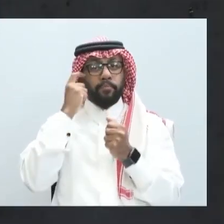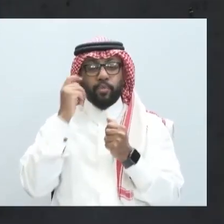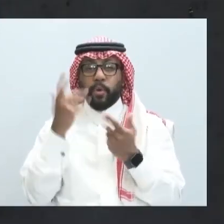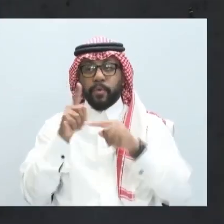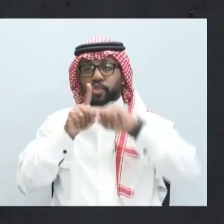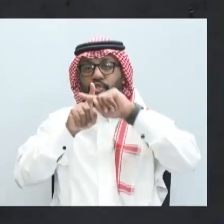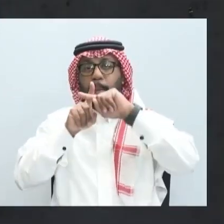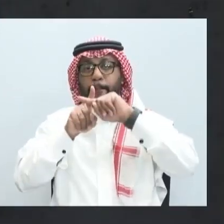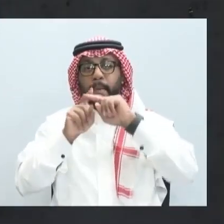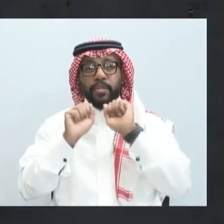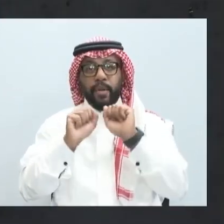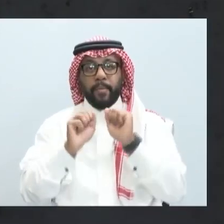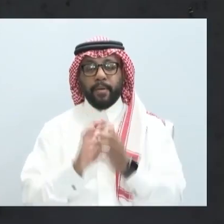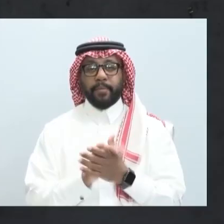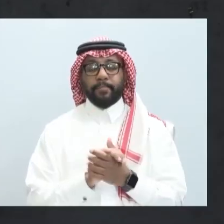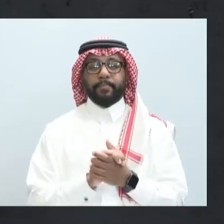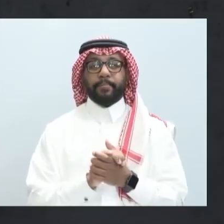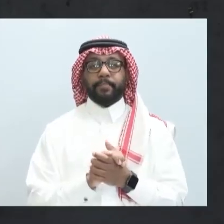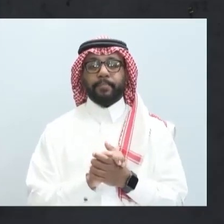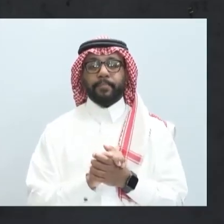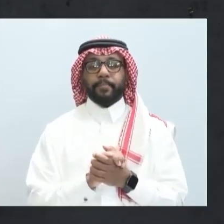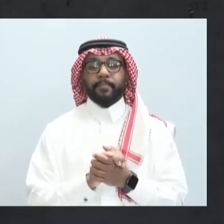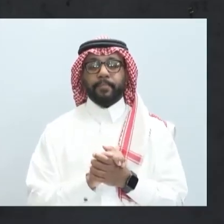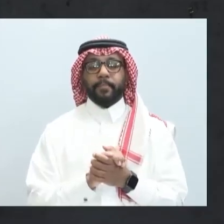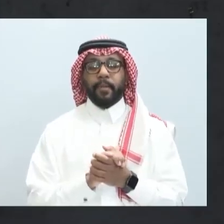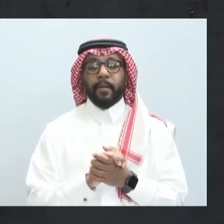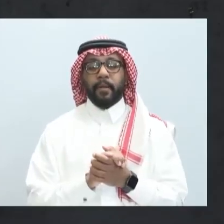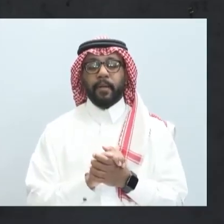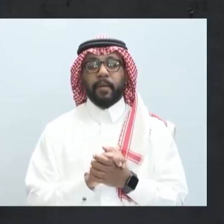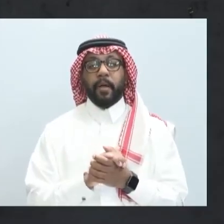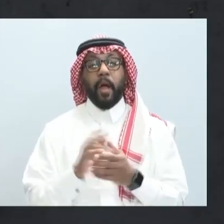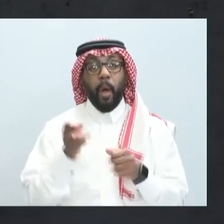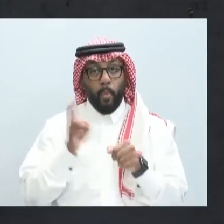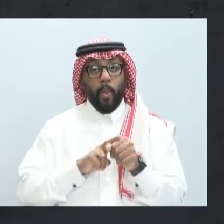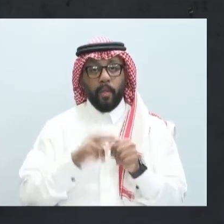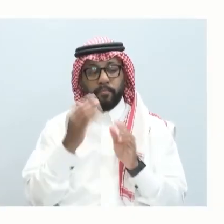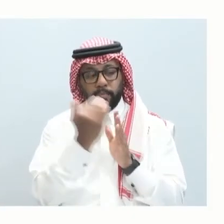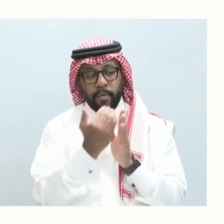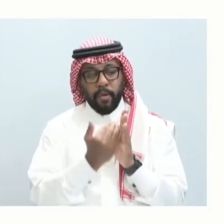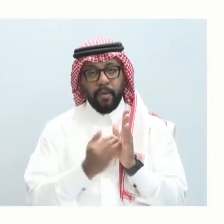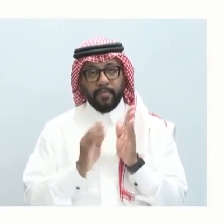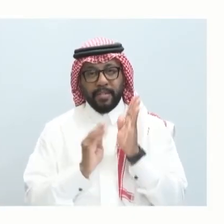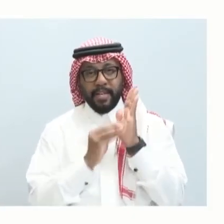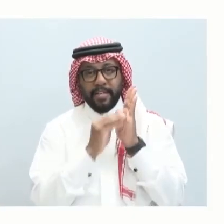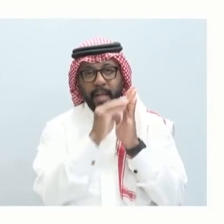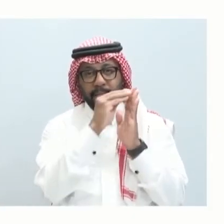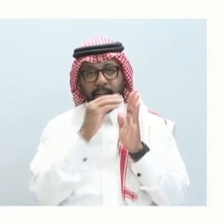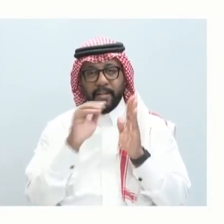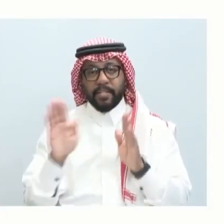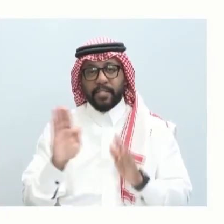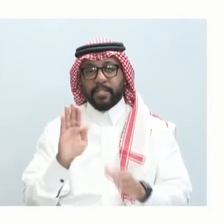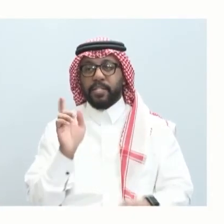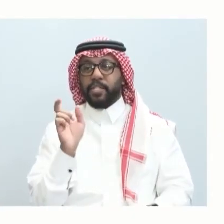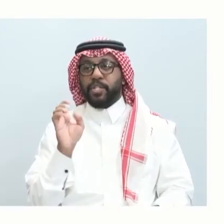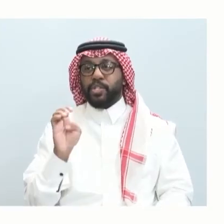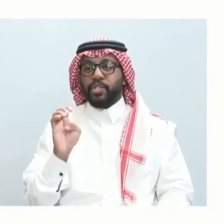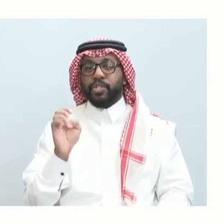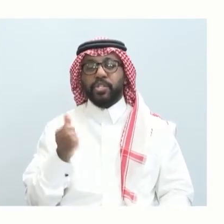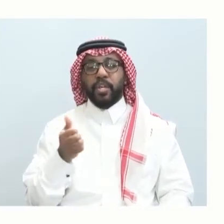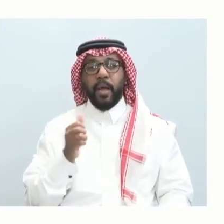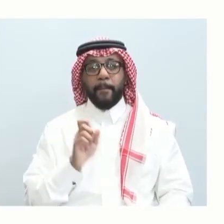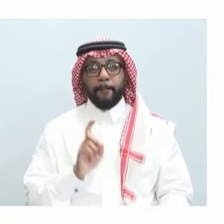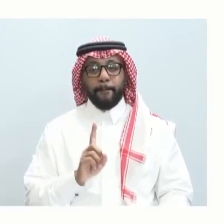المناسبه لهذه الجمله انا اقوم بقراءه المعطيات التقط سنجاب اثنا عشر تماره ثم